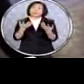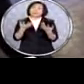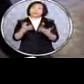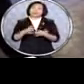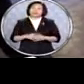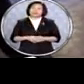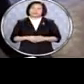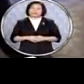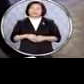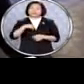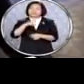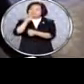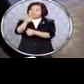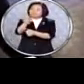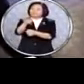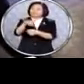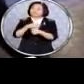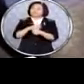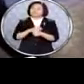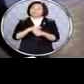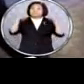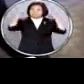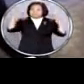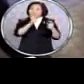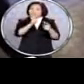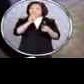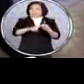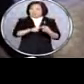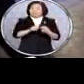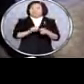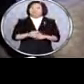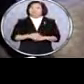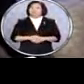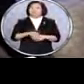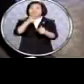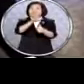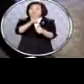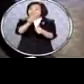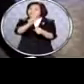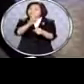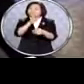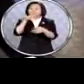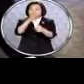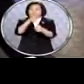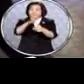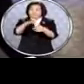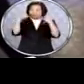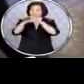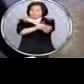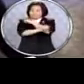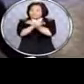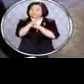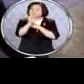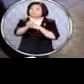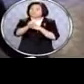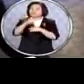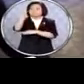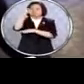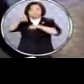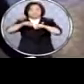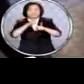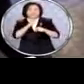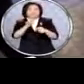诉马总统，其实宋主席讲得很对，问题是要回归问题的本质，他的政策面，我们应